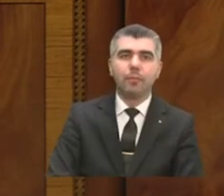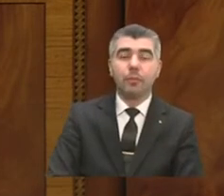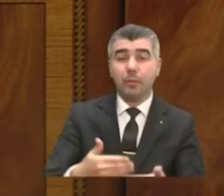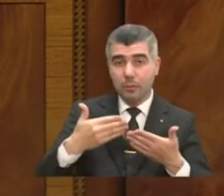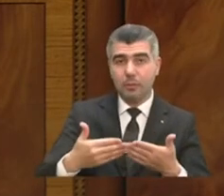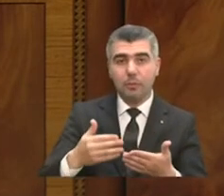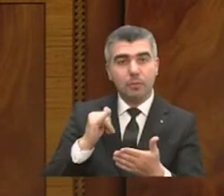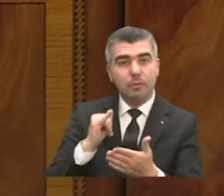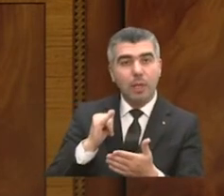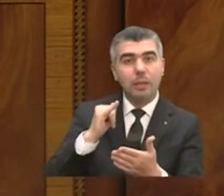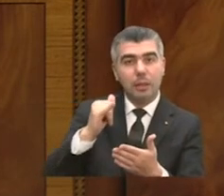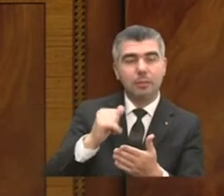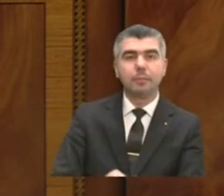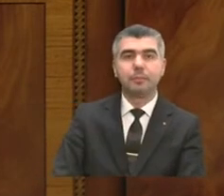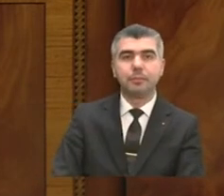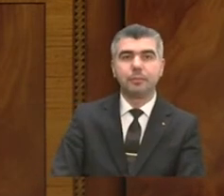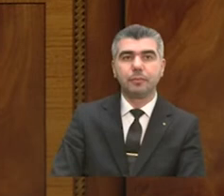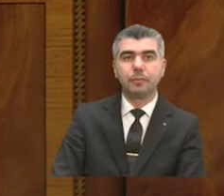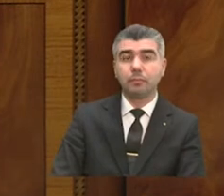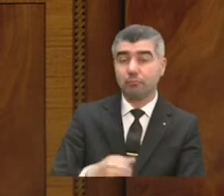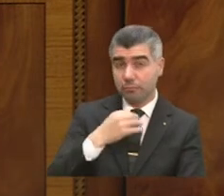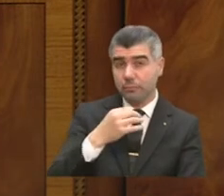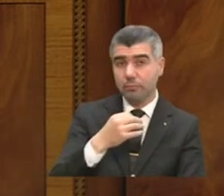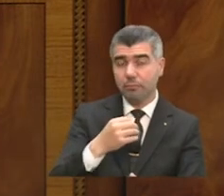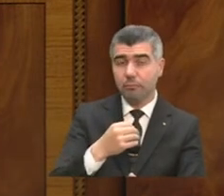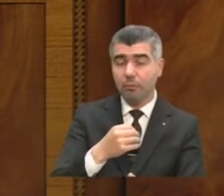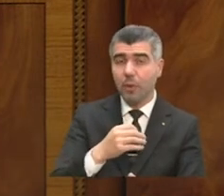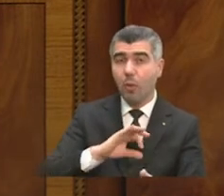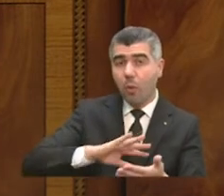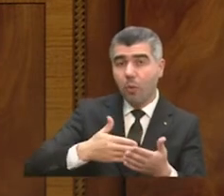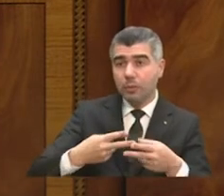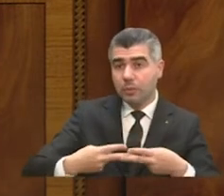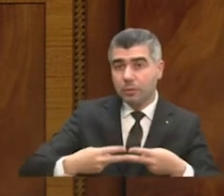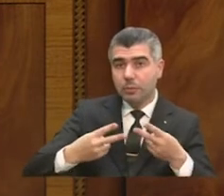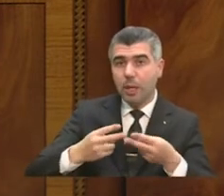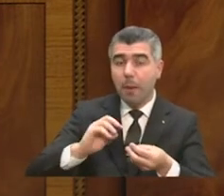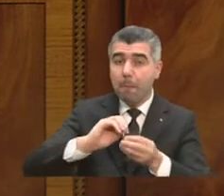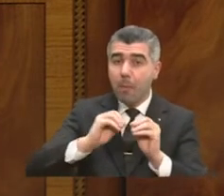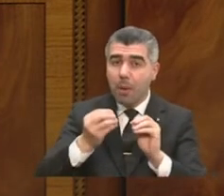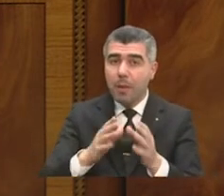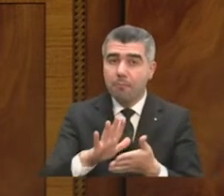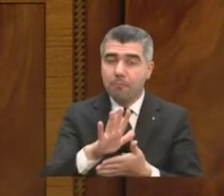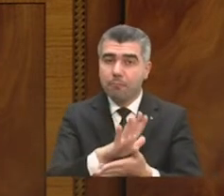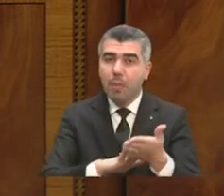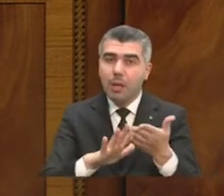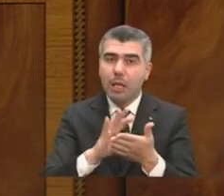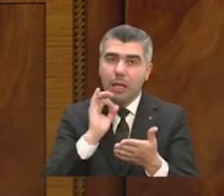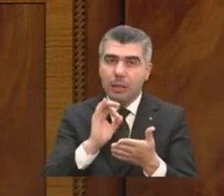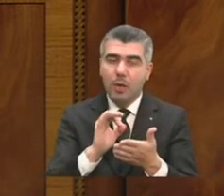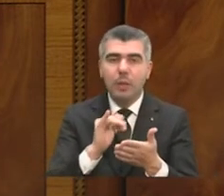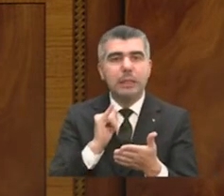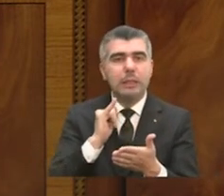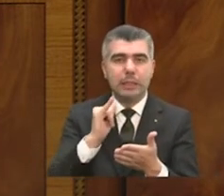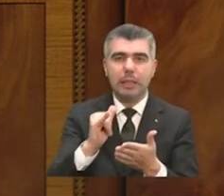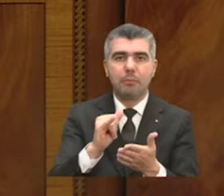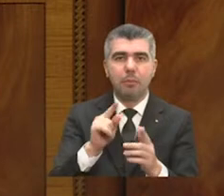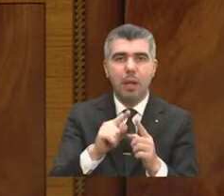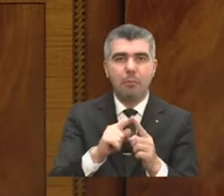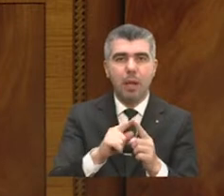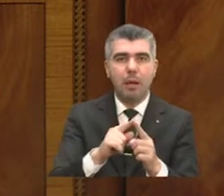prisonniers d'expression, mais bien que nous défendons